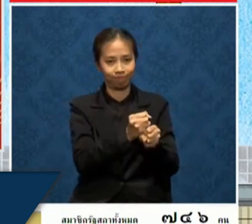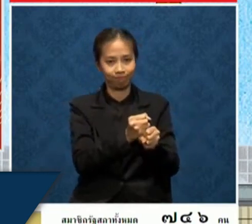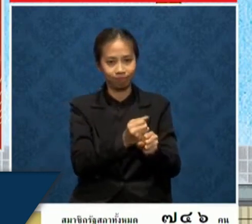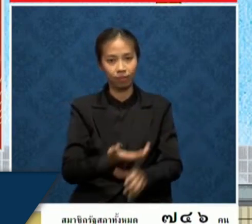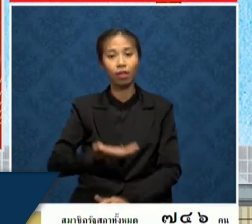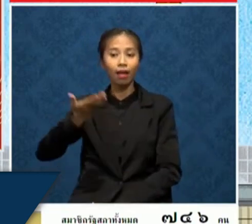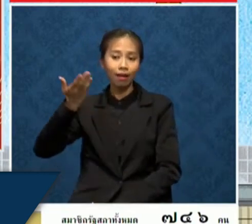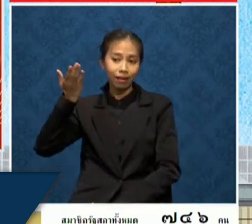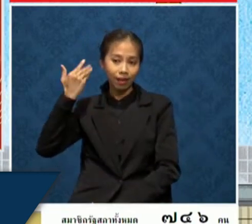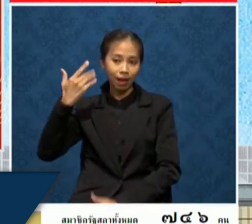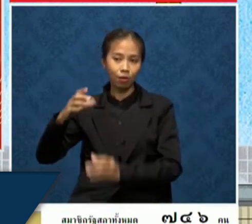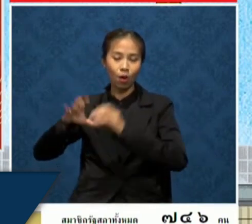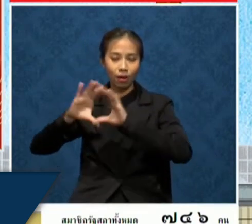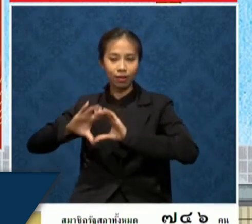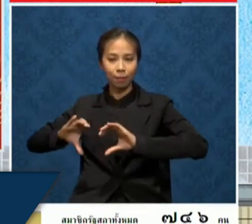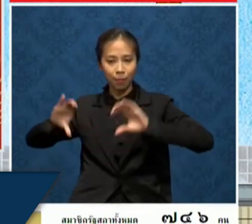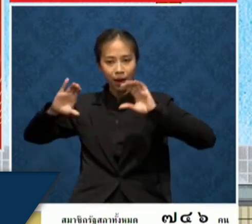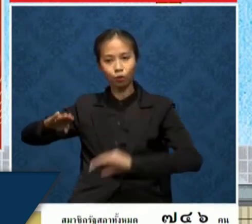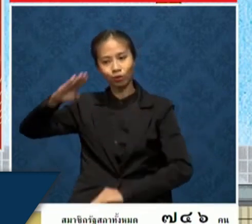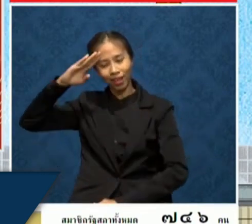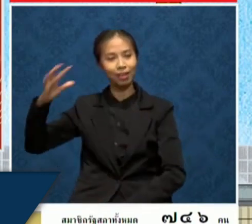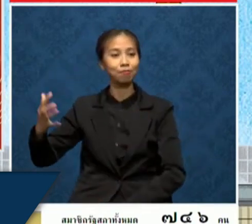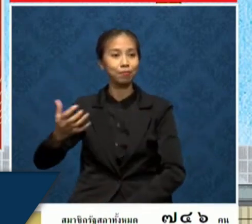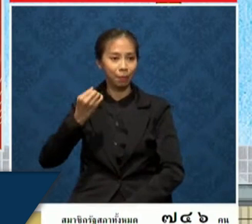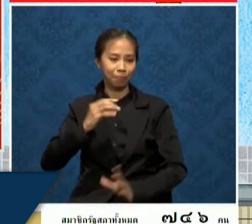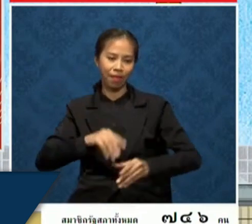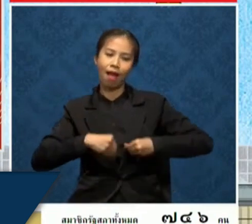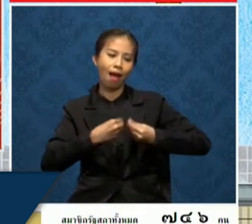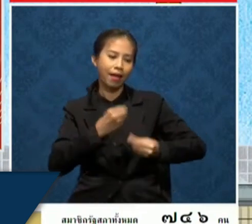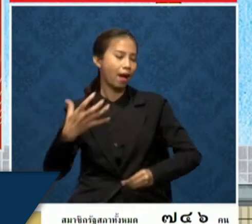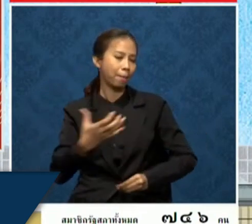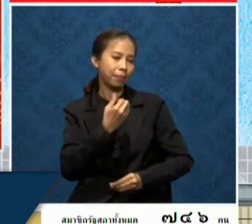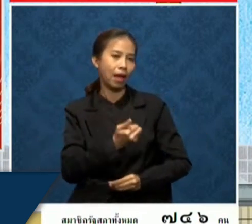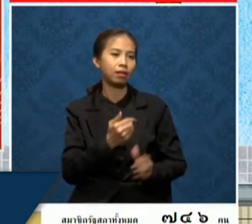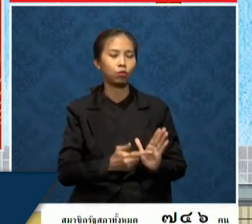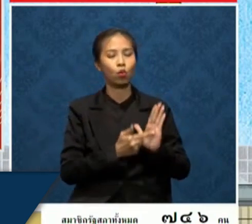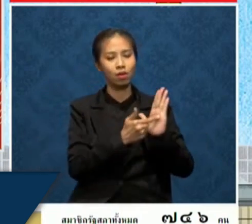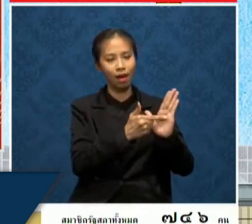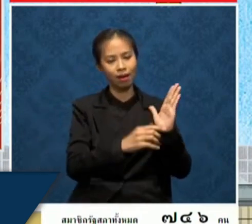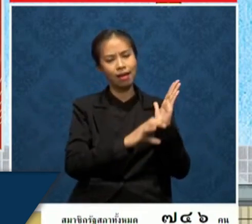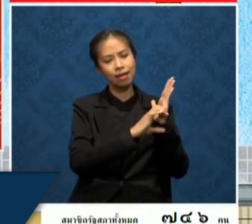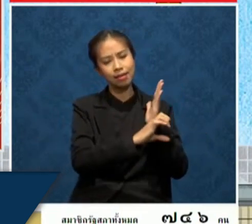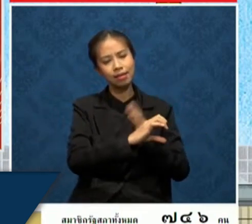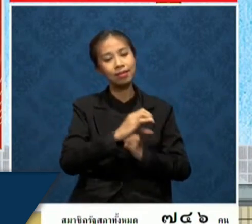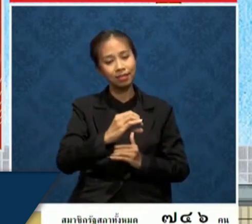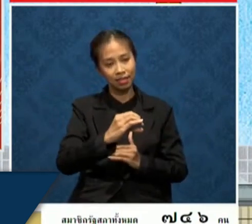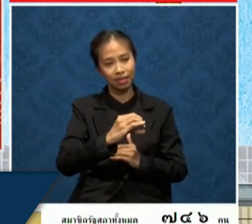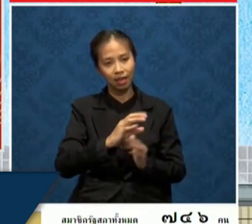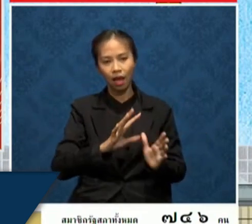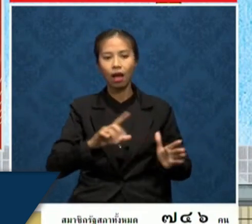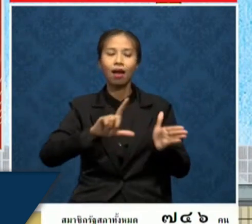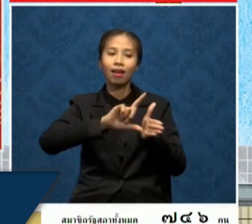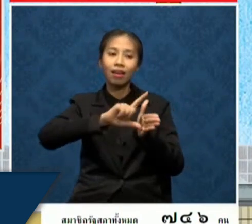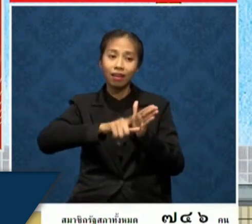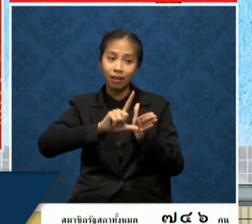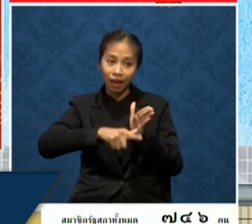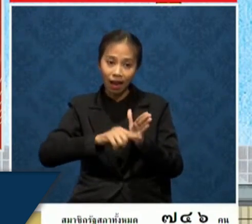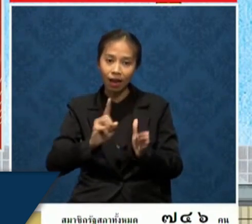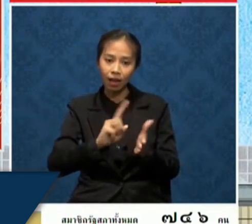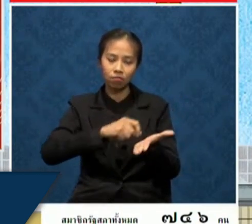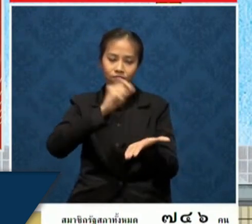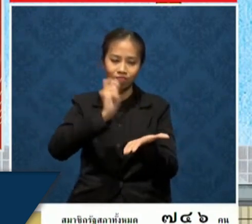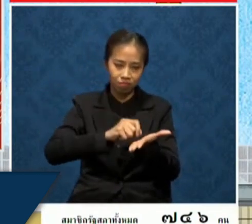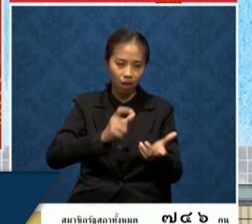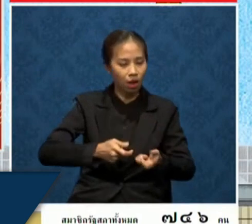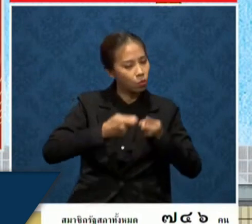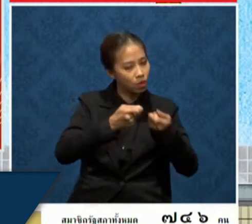คณะรัฐประหารที่ออกกฎหมายเขตเศรษฐกิจพิเศษและให้อำนาจสูงมากเช่น EC ที่รวบอำนาจให้เลขาธิการสามารถอนุมัติอนุญ